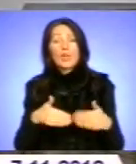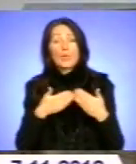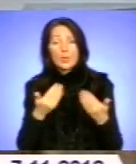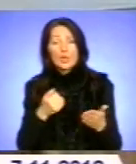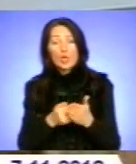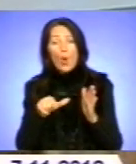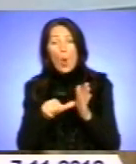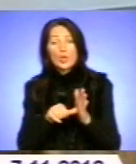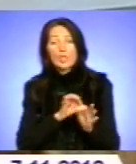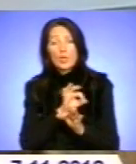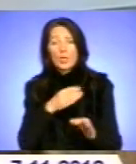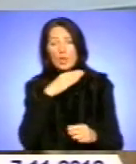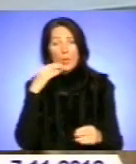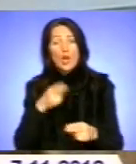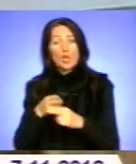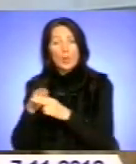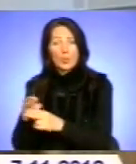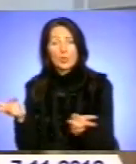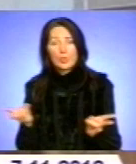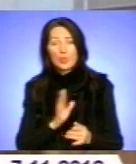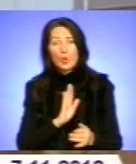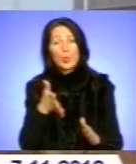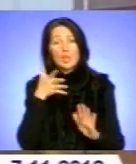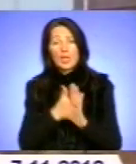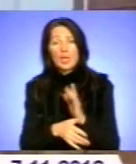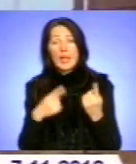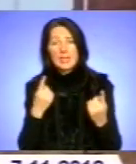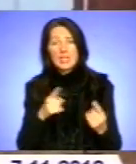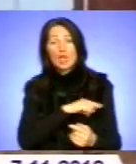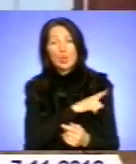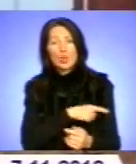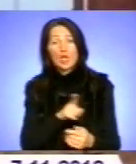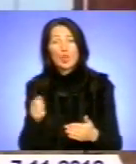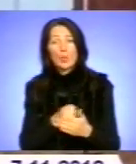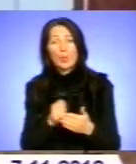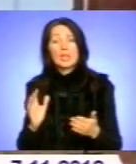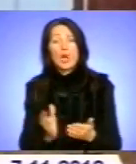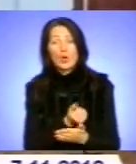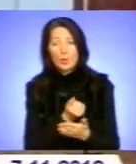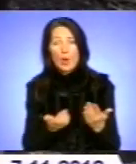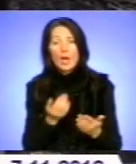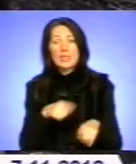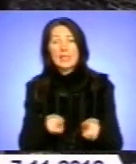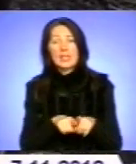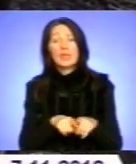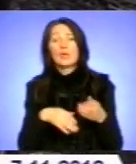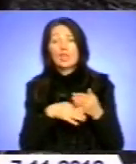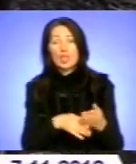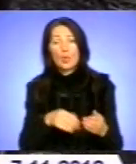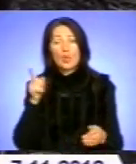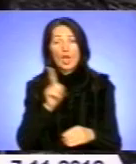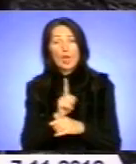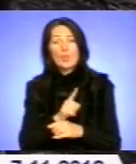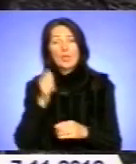участі в проєкті багато перепон. Потрібно буде затратити значні зусилля, щоб добитися успіху. Адже таким чином тернопільські